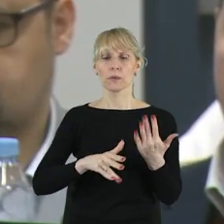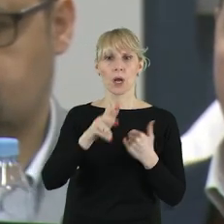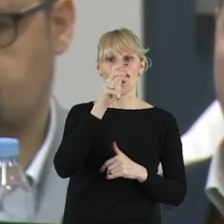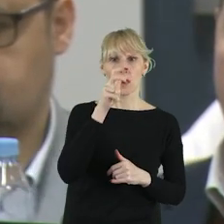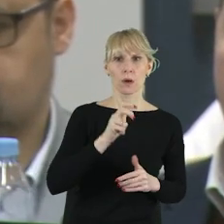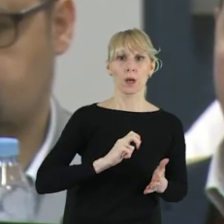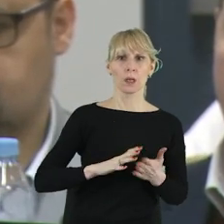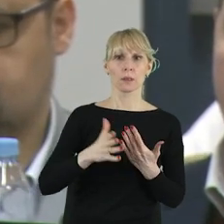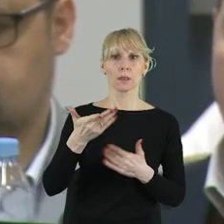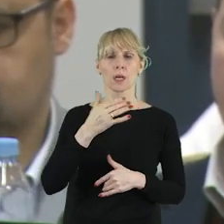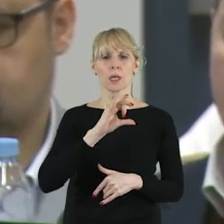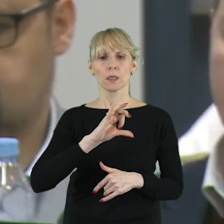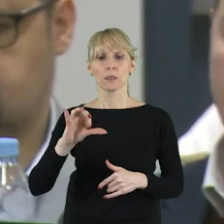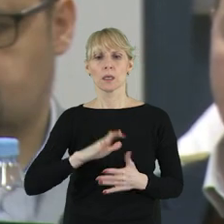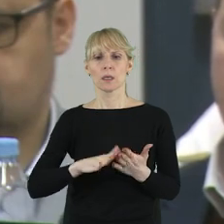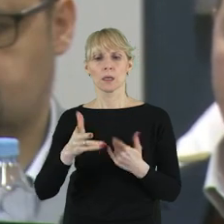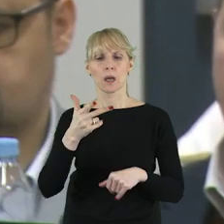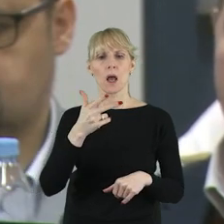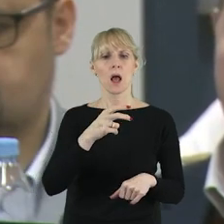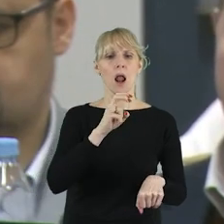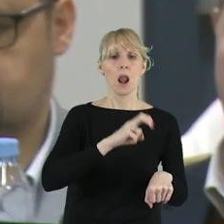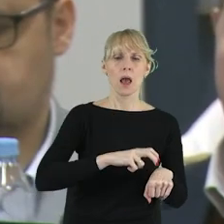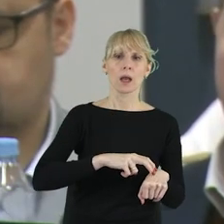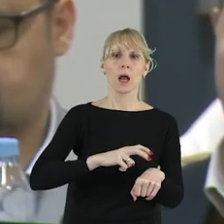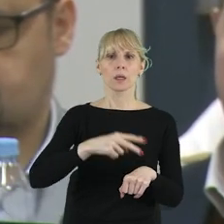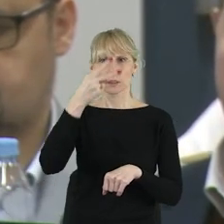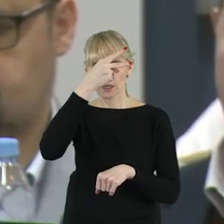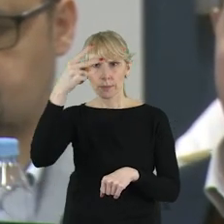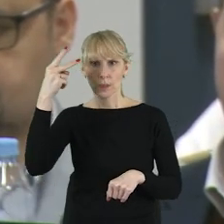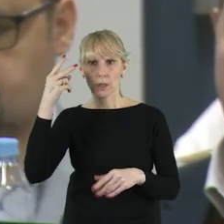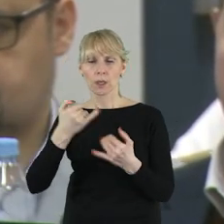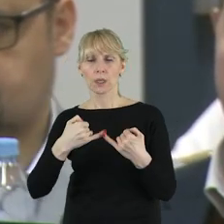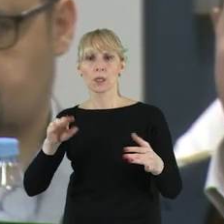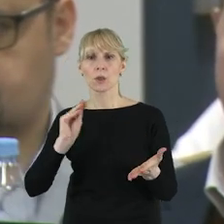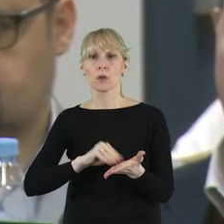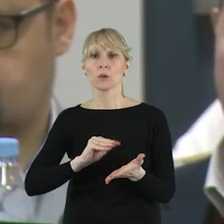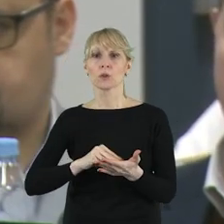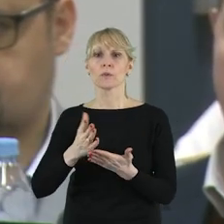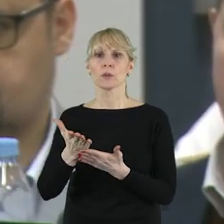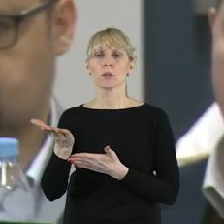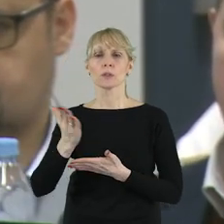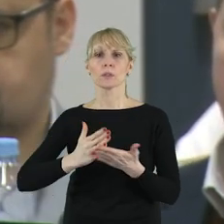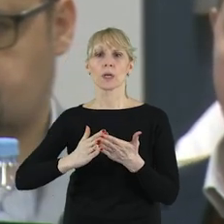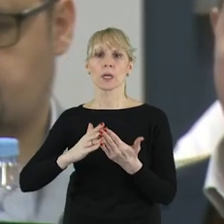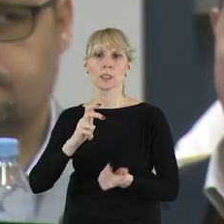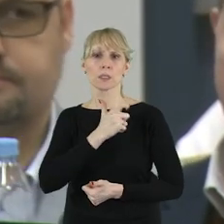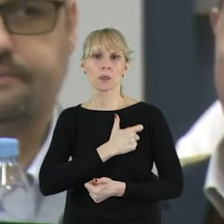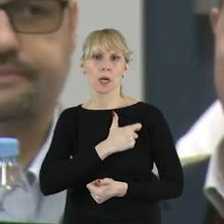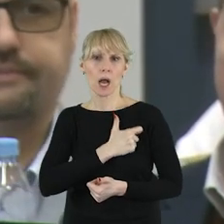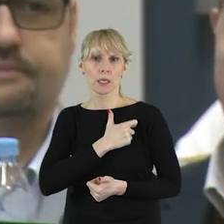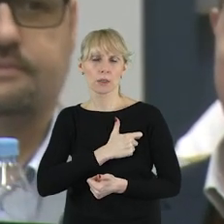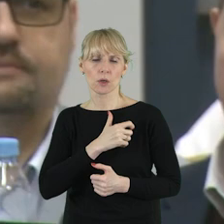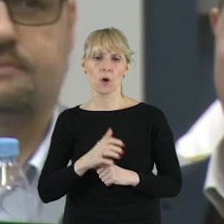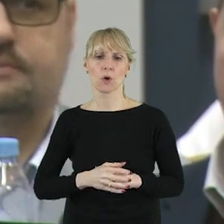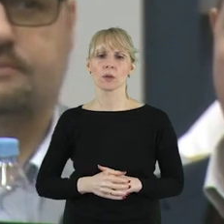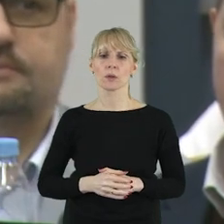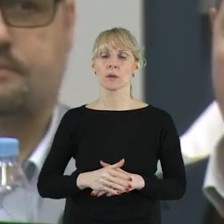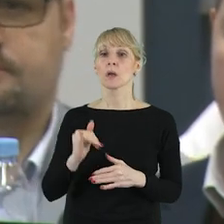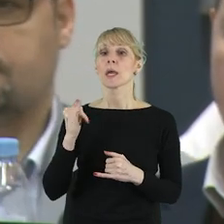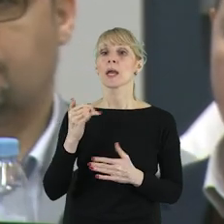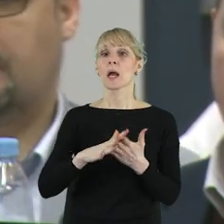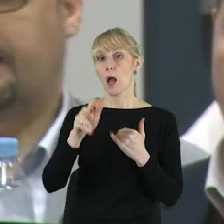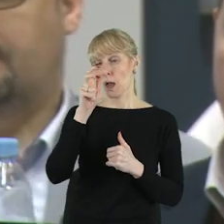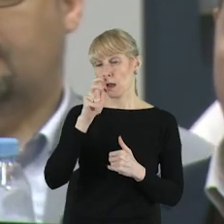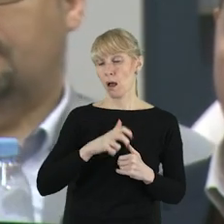dedykowaną do świadczeń z zakresu kardiologii, jaka kadra jest zatrudniona w szpitalu. A więc na OIOM-ie